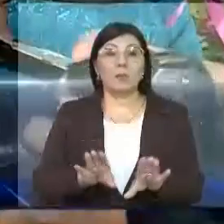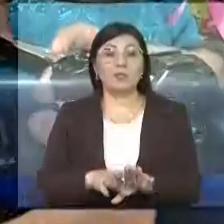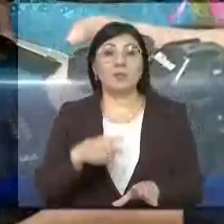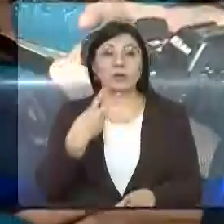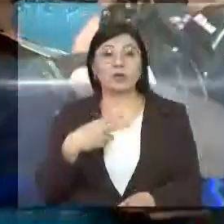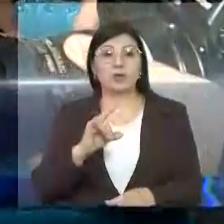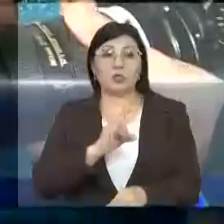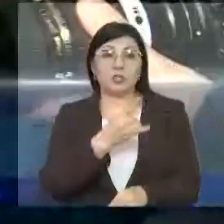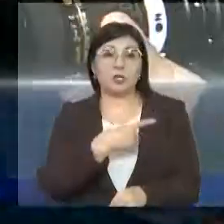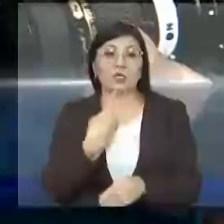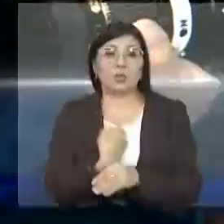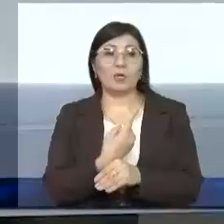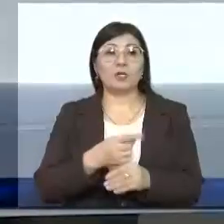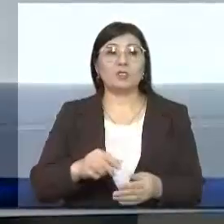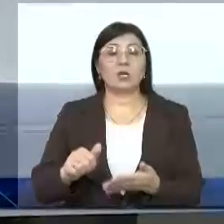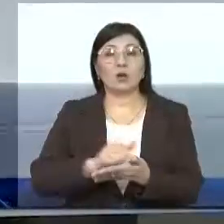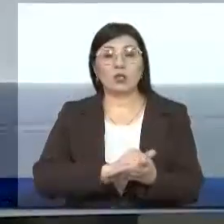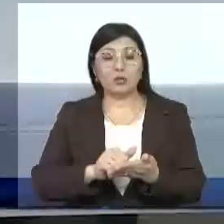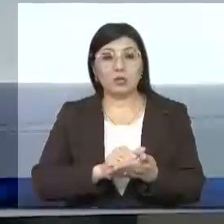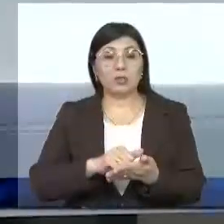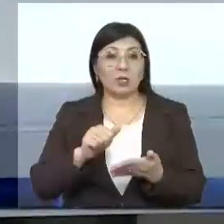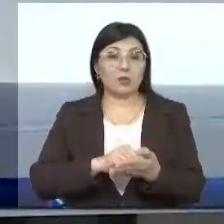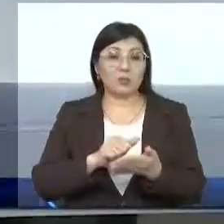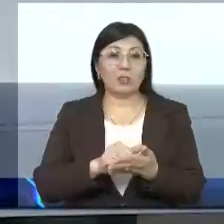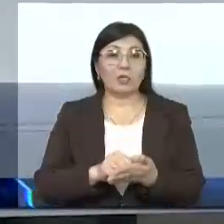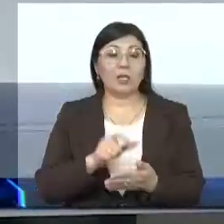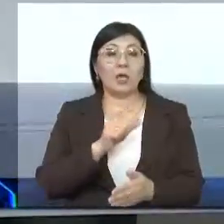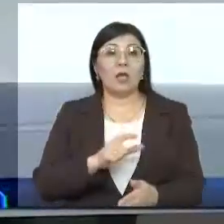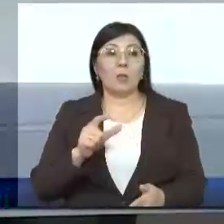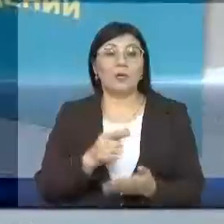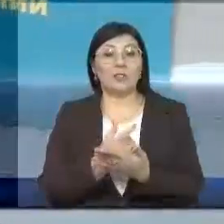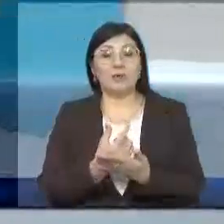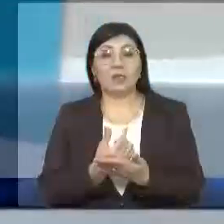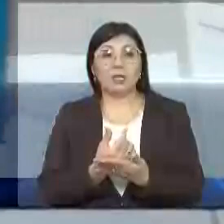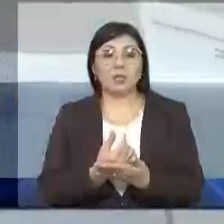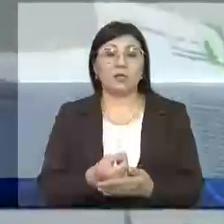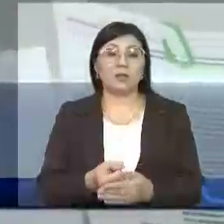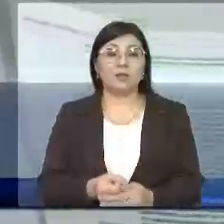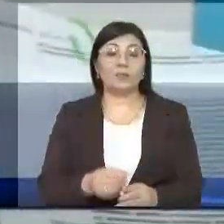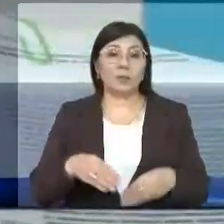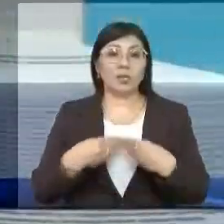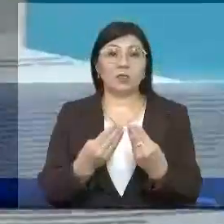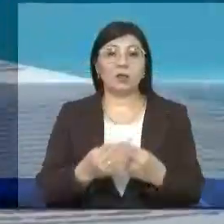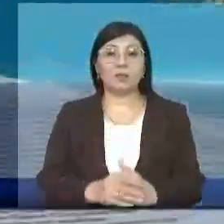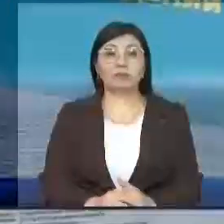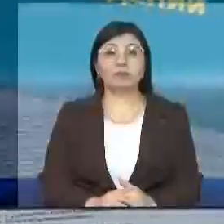үш сәбидің алғашқы құжаттары алғаш рет азаматтарға арналған үкімет мемлекеттік корпорациясының атынан берілді.